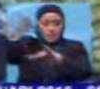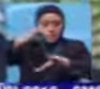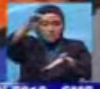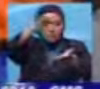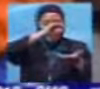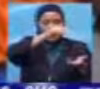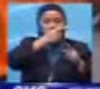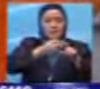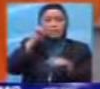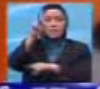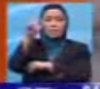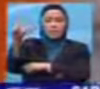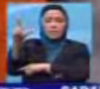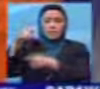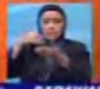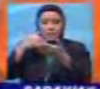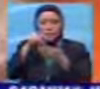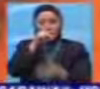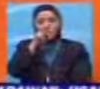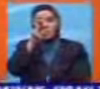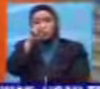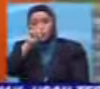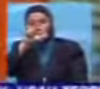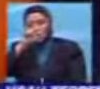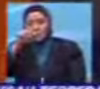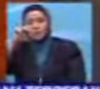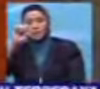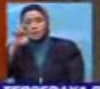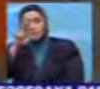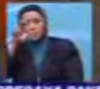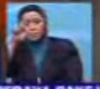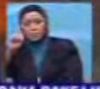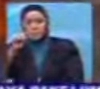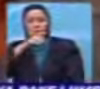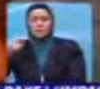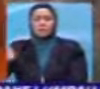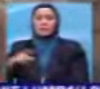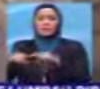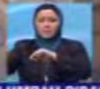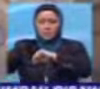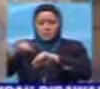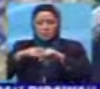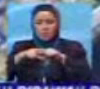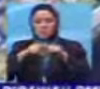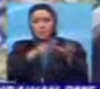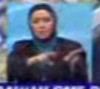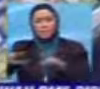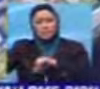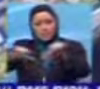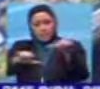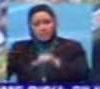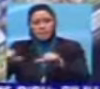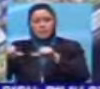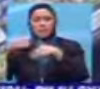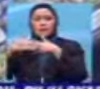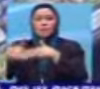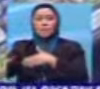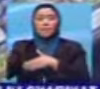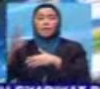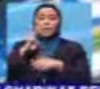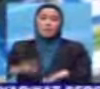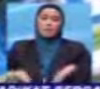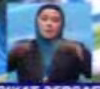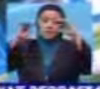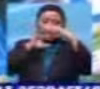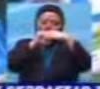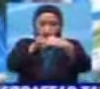tiba di Kuala Nerus. APM juga sedang merancang pelbagai aktiviti pasca banjir seperti gotong royong di pusat pemindahan,